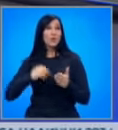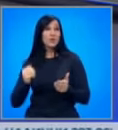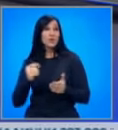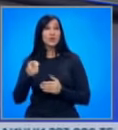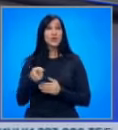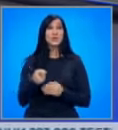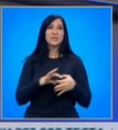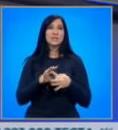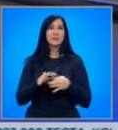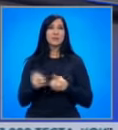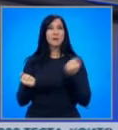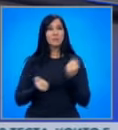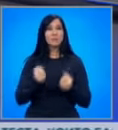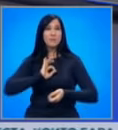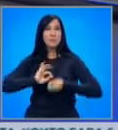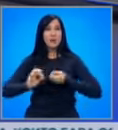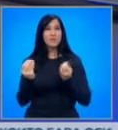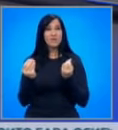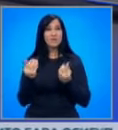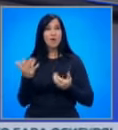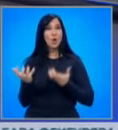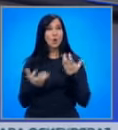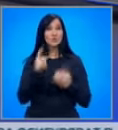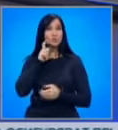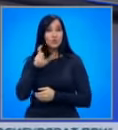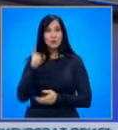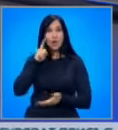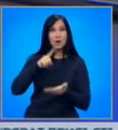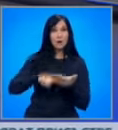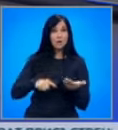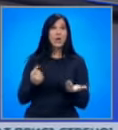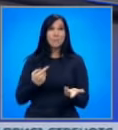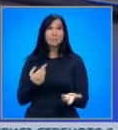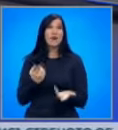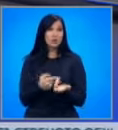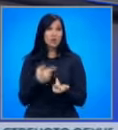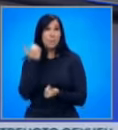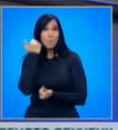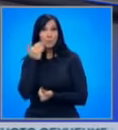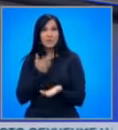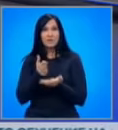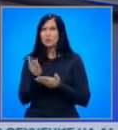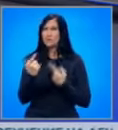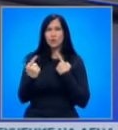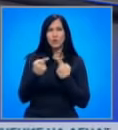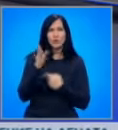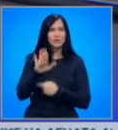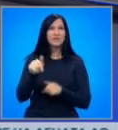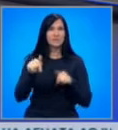на запалими вещества и горива? Човешка грешка ли е най-лансираната версия? Какво се говори при вас за това